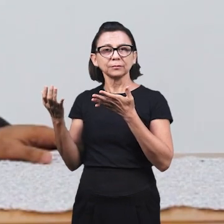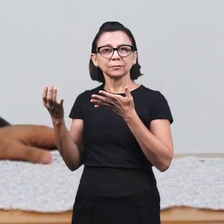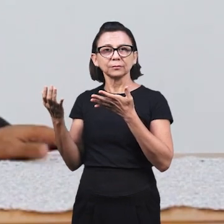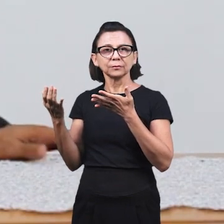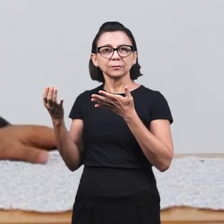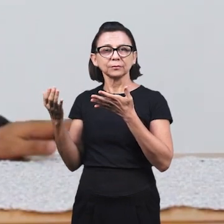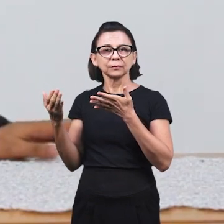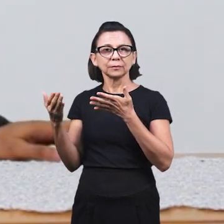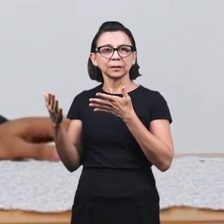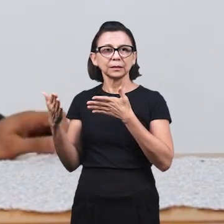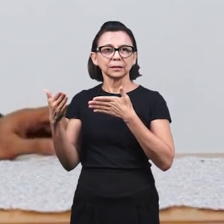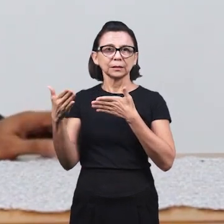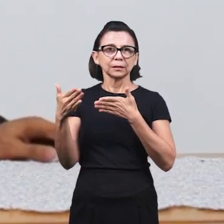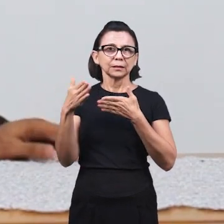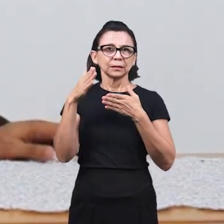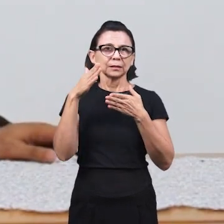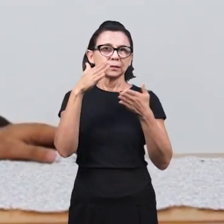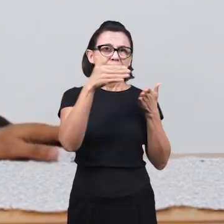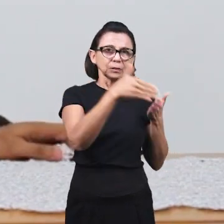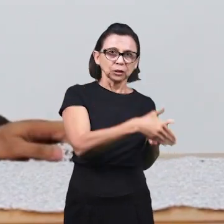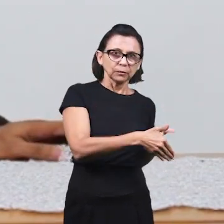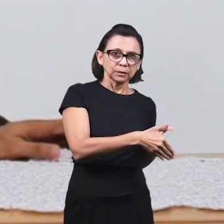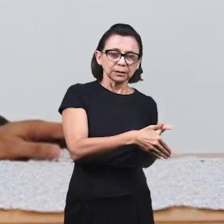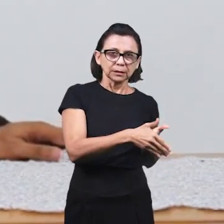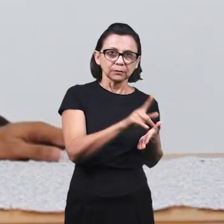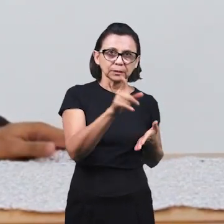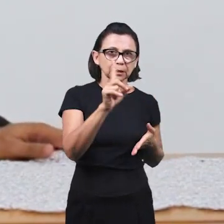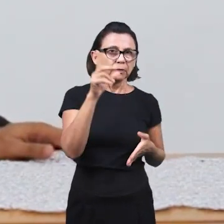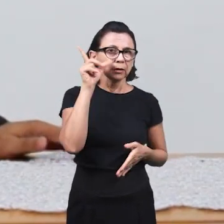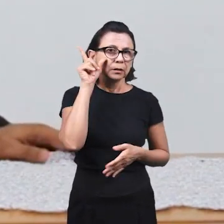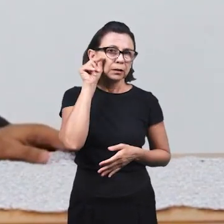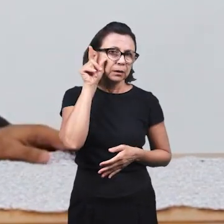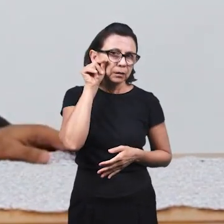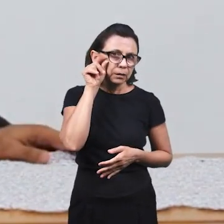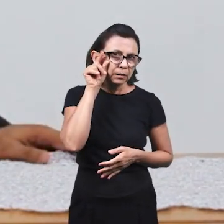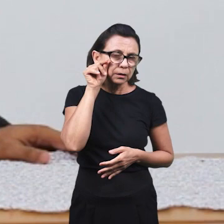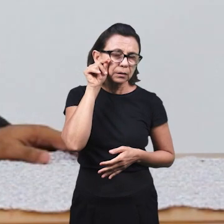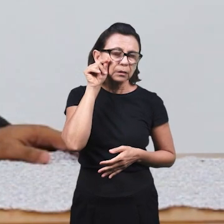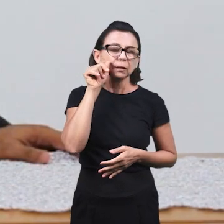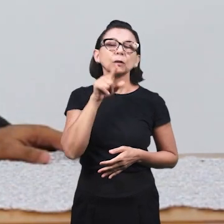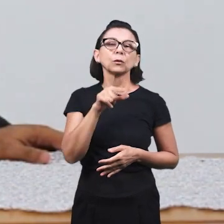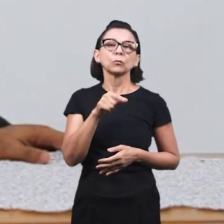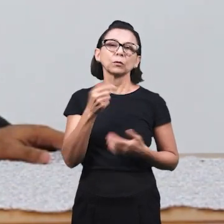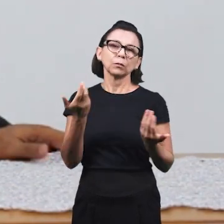тебя, не дремлет и не спит хранящий Израиля.